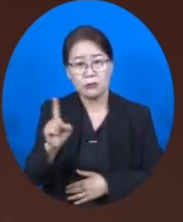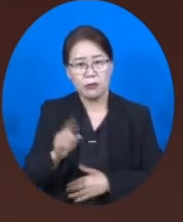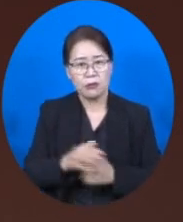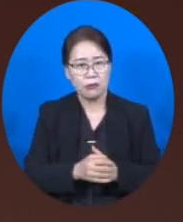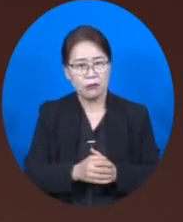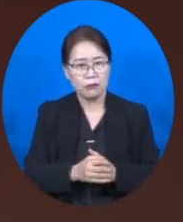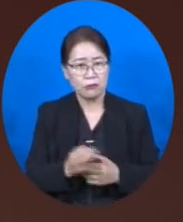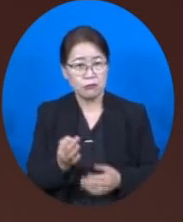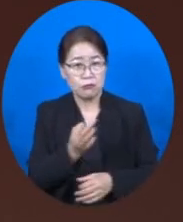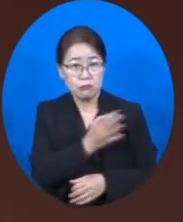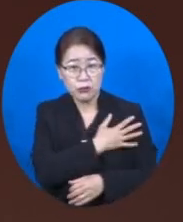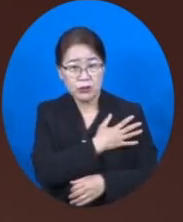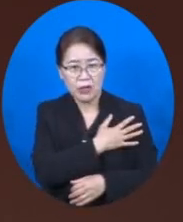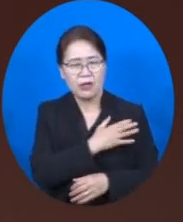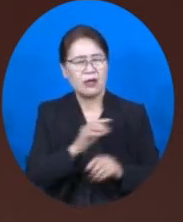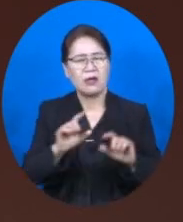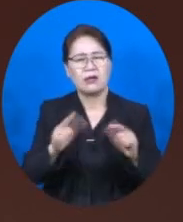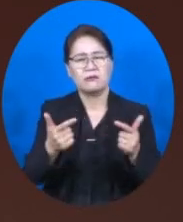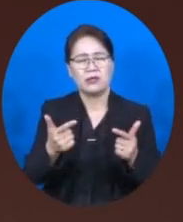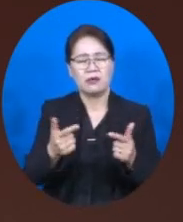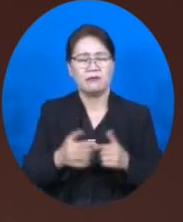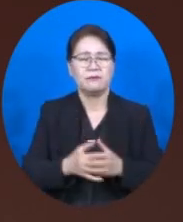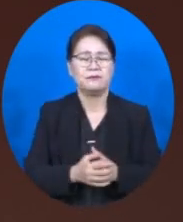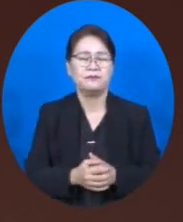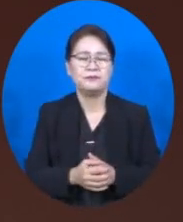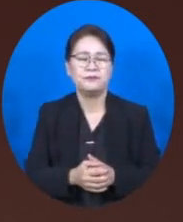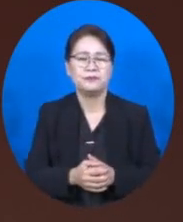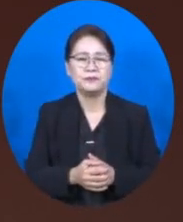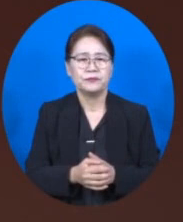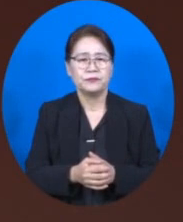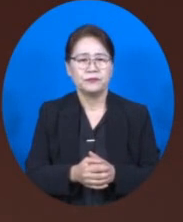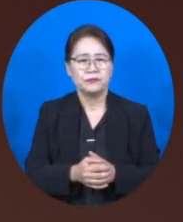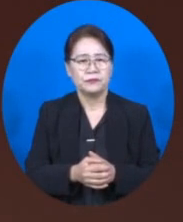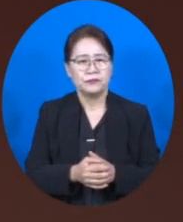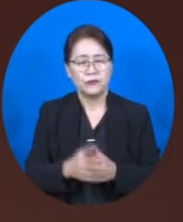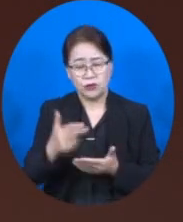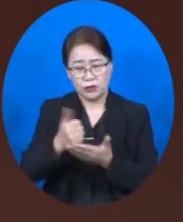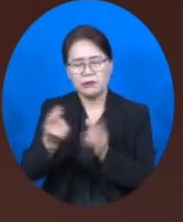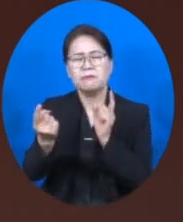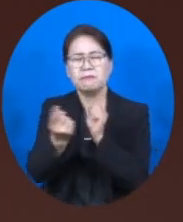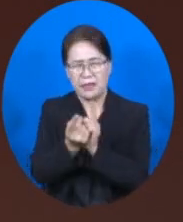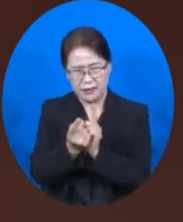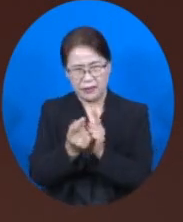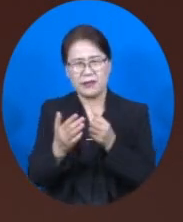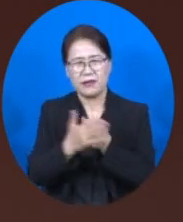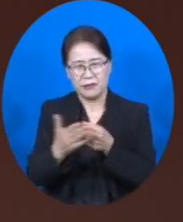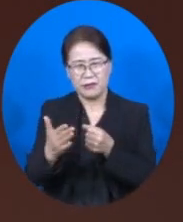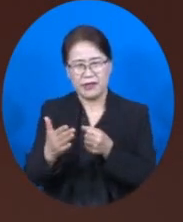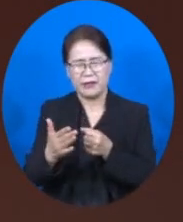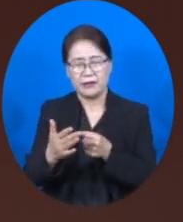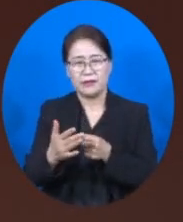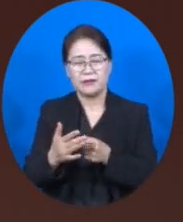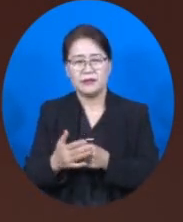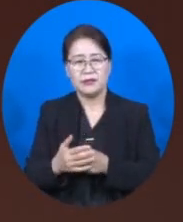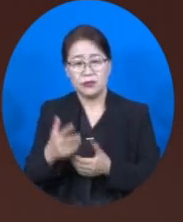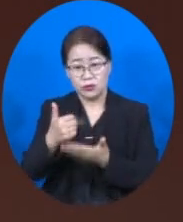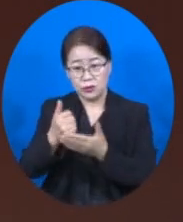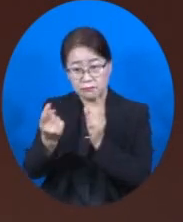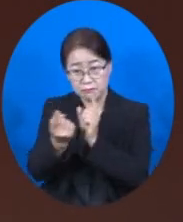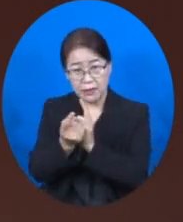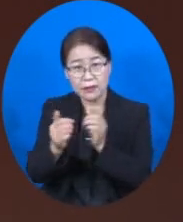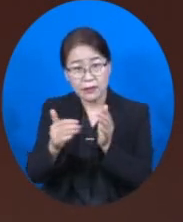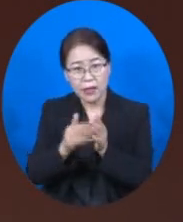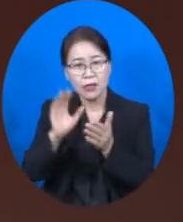아닙니다 여러분 돈이 많아서가 아니에요 주님을 만났기 때문입니다 주님을